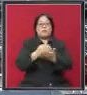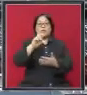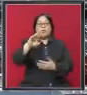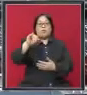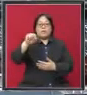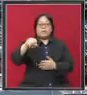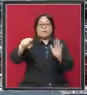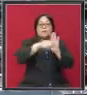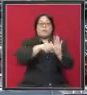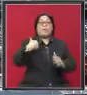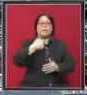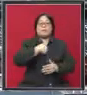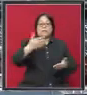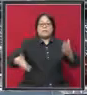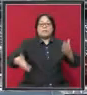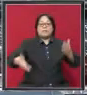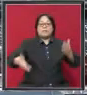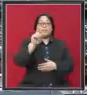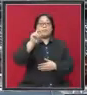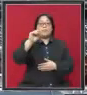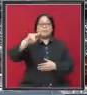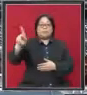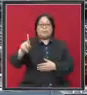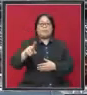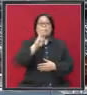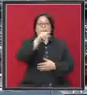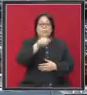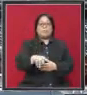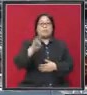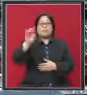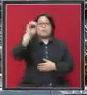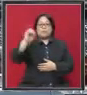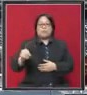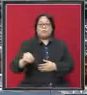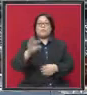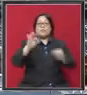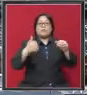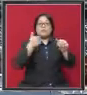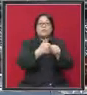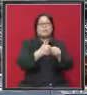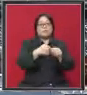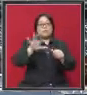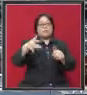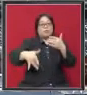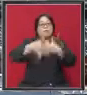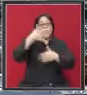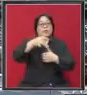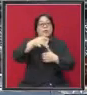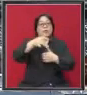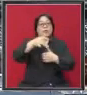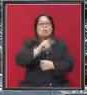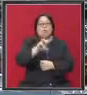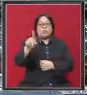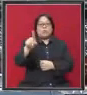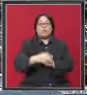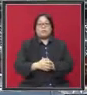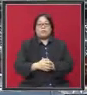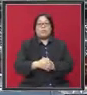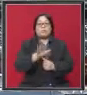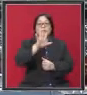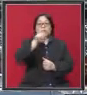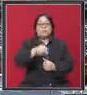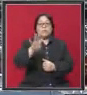crisis, defisit kita berbanding KDNK ialah sebanyak 6.7%. Kalau ikut unjuran asal untuk 2021